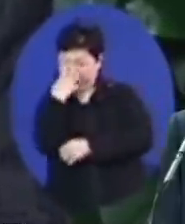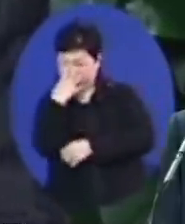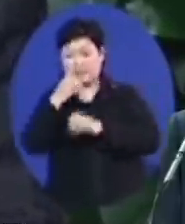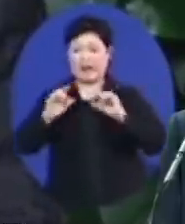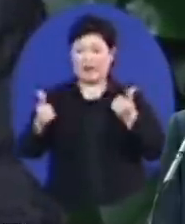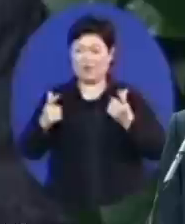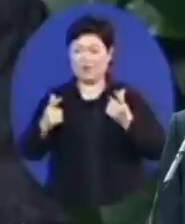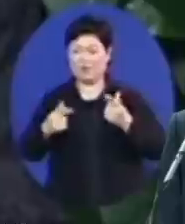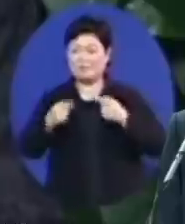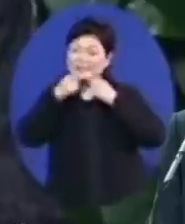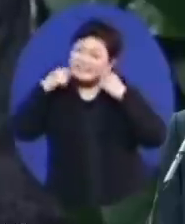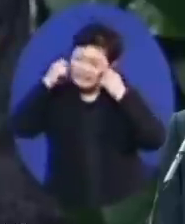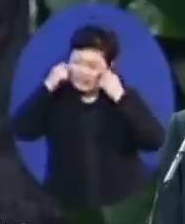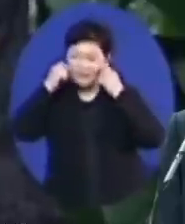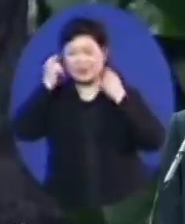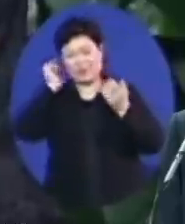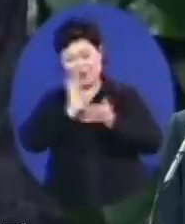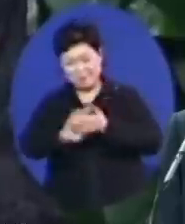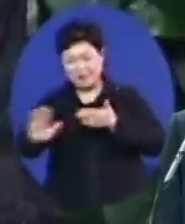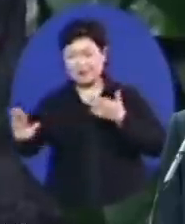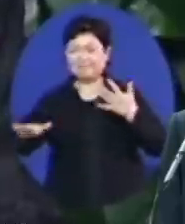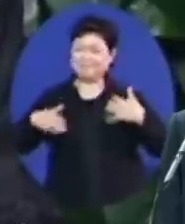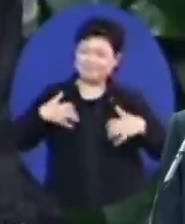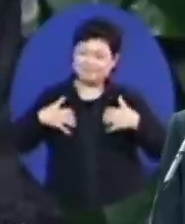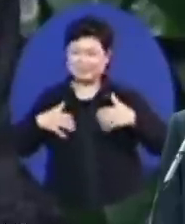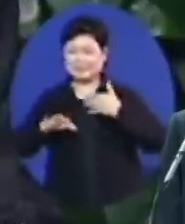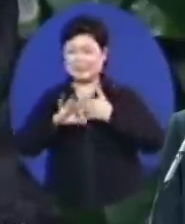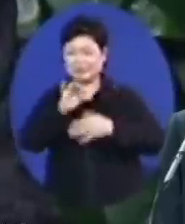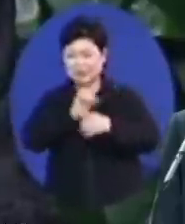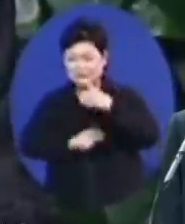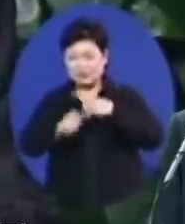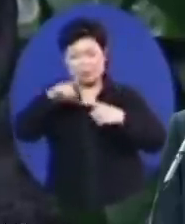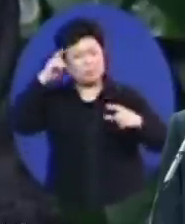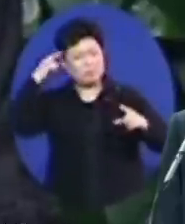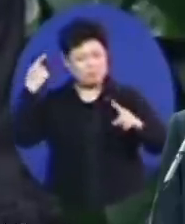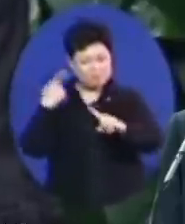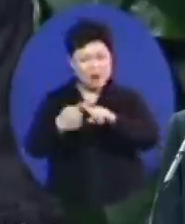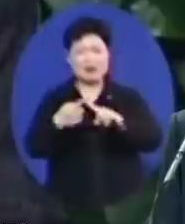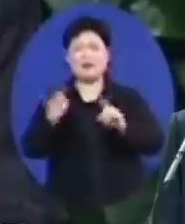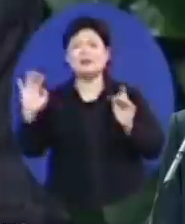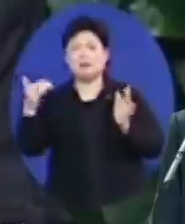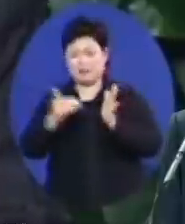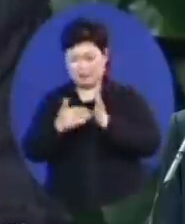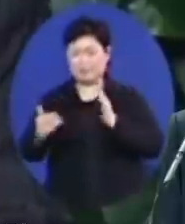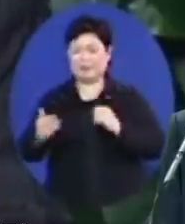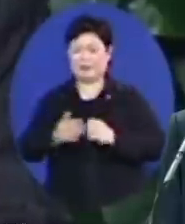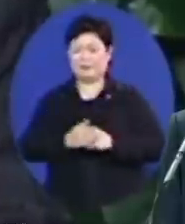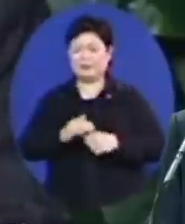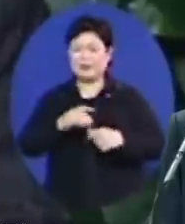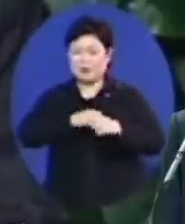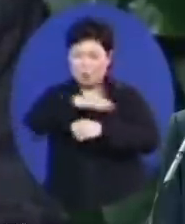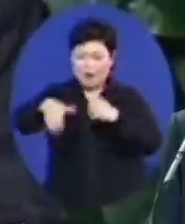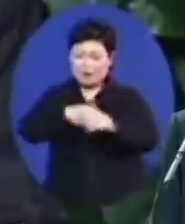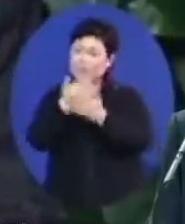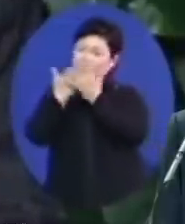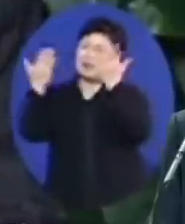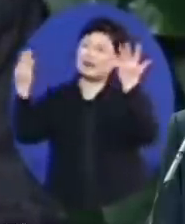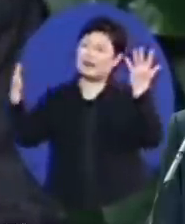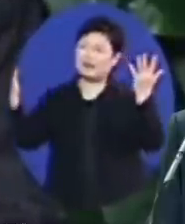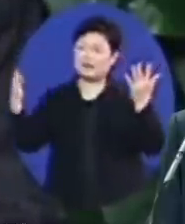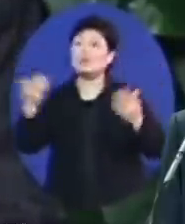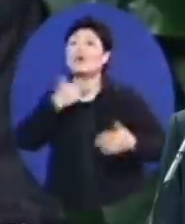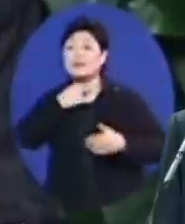명랑하고 화평하고 즐겁게 된다면 얼마나 플러스가 되고 좋습니까? 그래서 환경을 밝게 하기 위해서